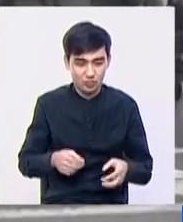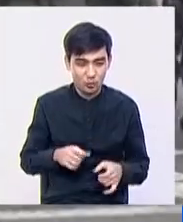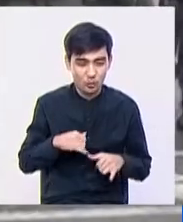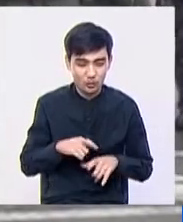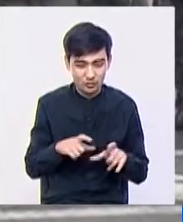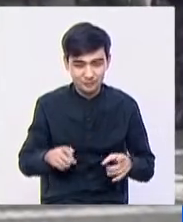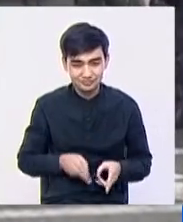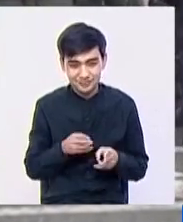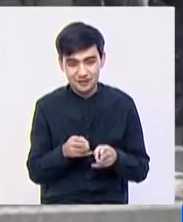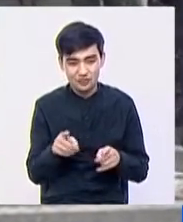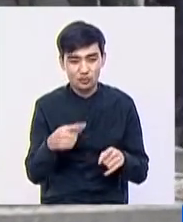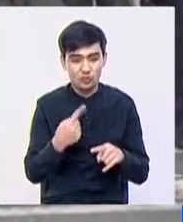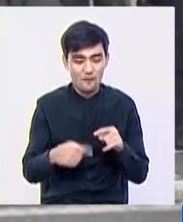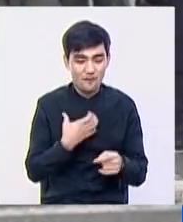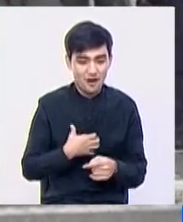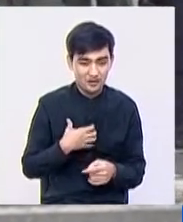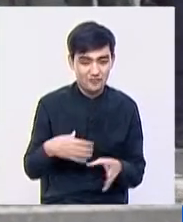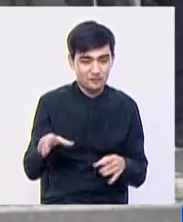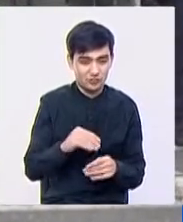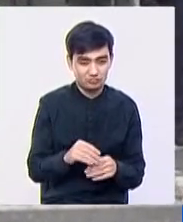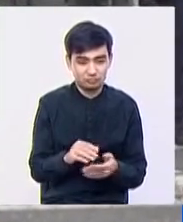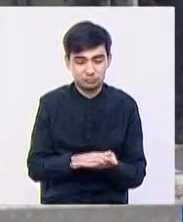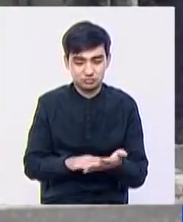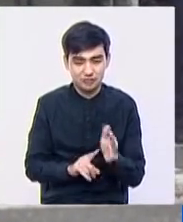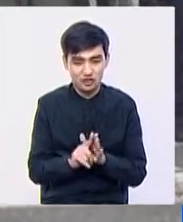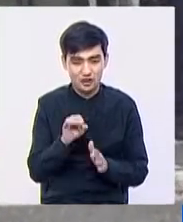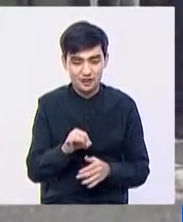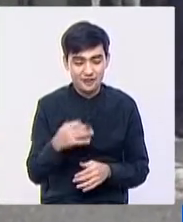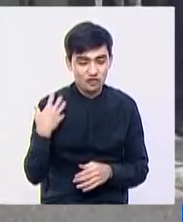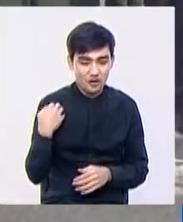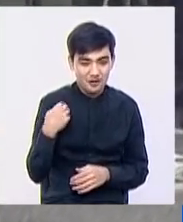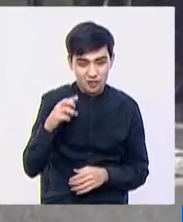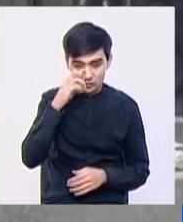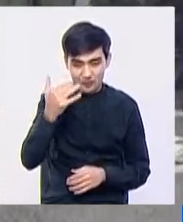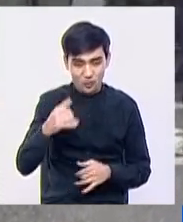тіршілікке қажетті басқа да нысандар қалпына келтіріліп жатыр. Отырыс барысында мемлекет басшысы